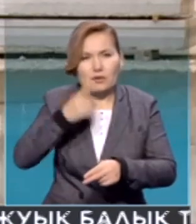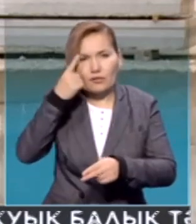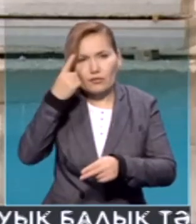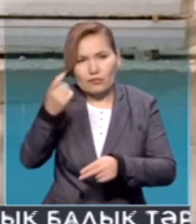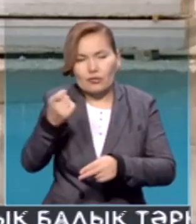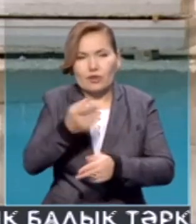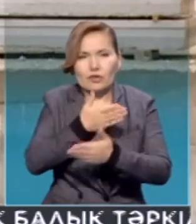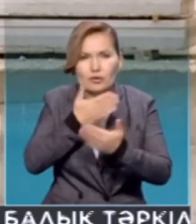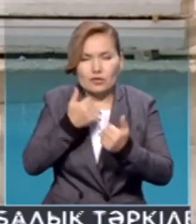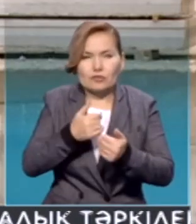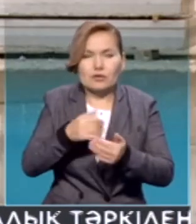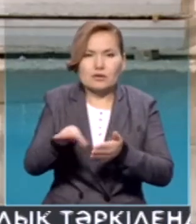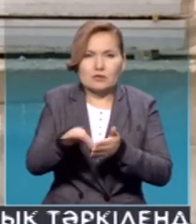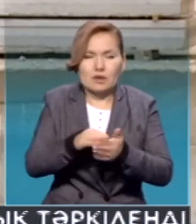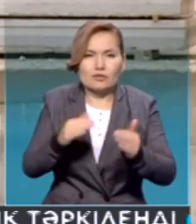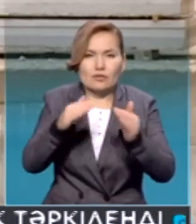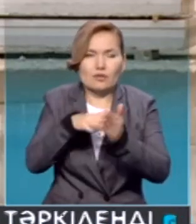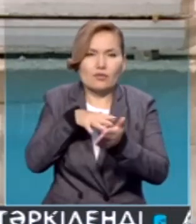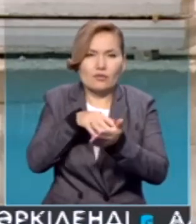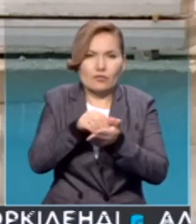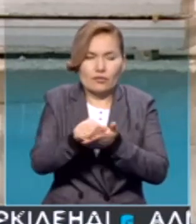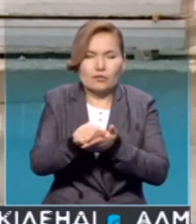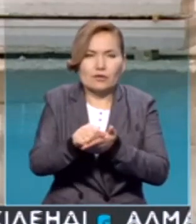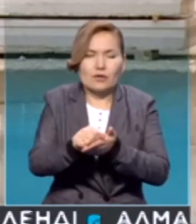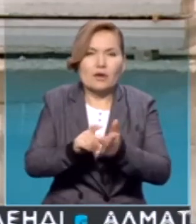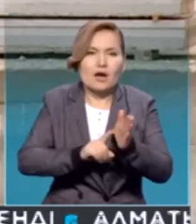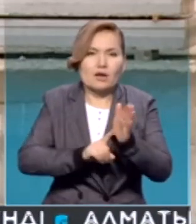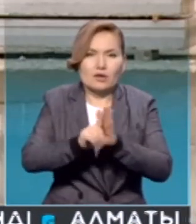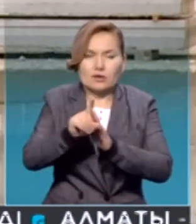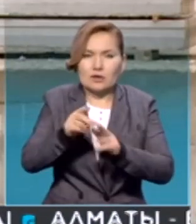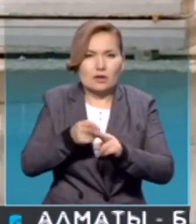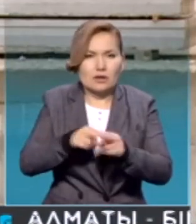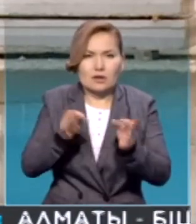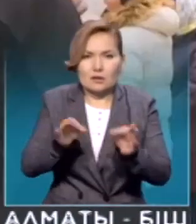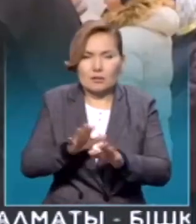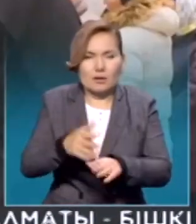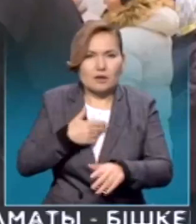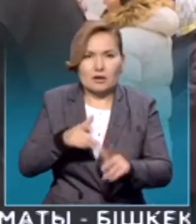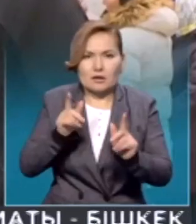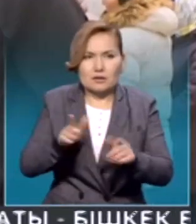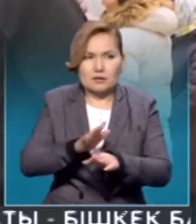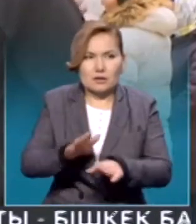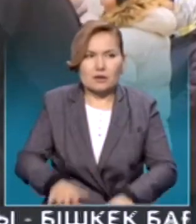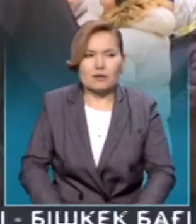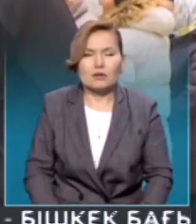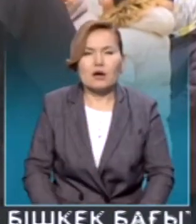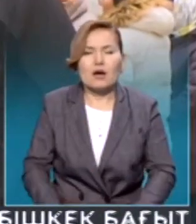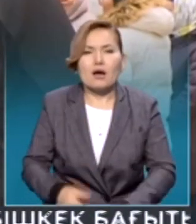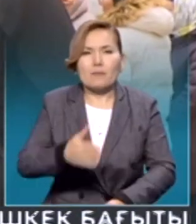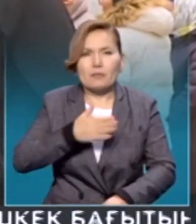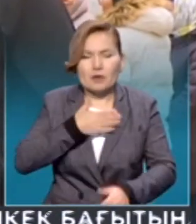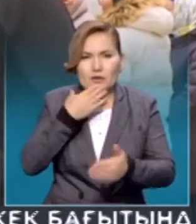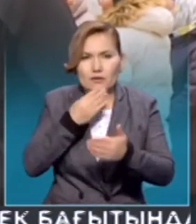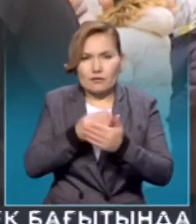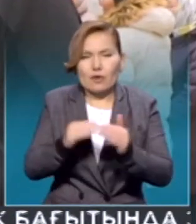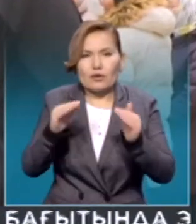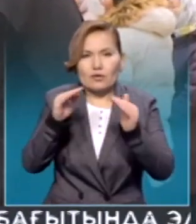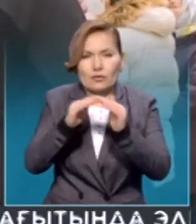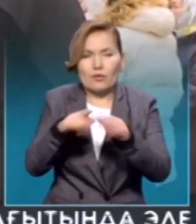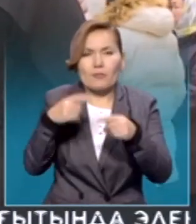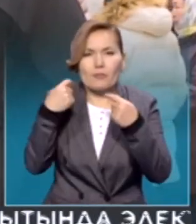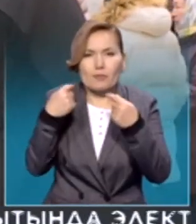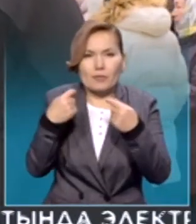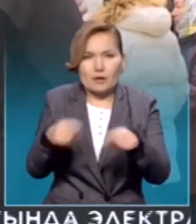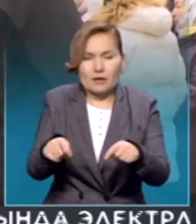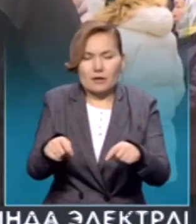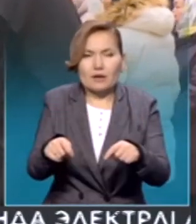ничего алатты. Біздің эскизный проектпен АПЗ-ны отозвать етпейді. Сол үйді сатып, осыған салдым. Енді бір жақсы